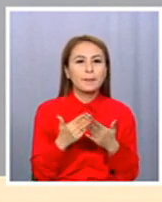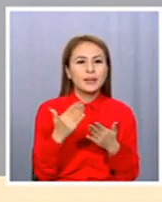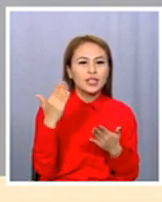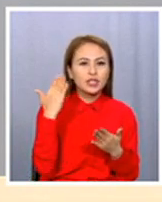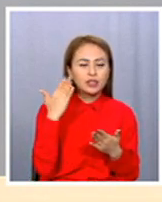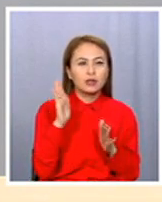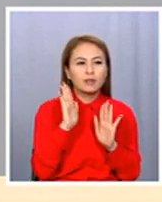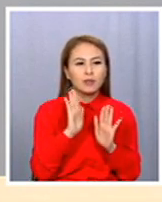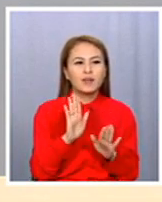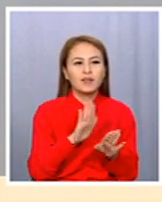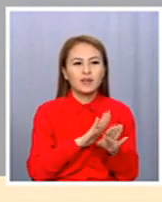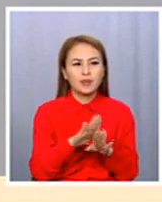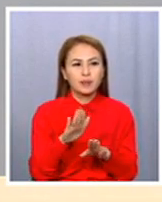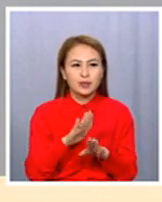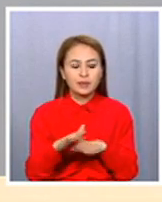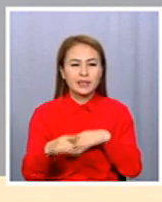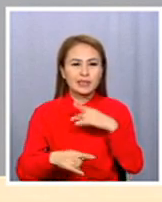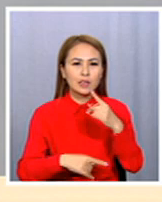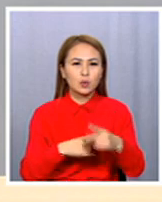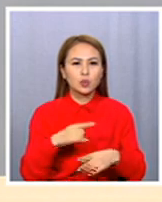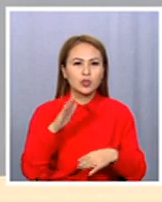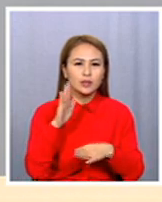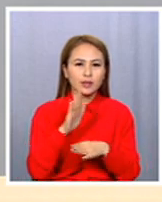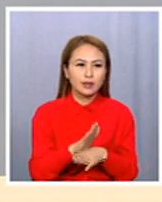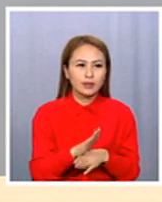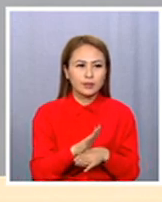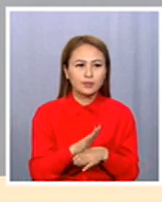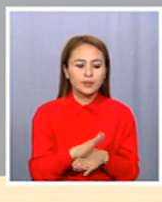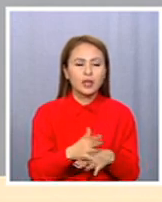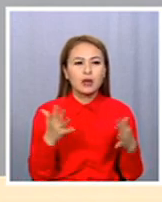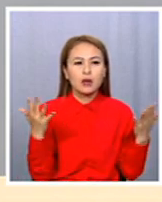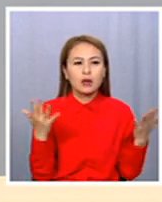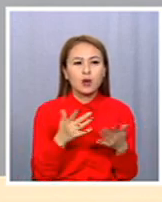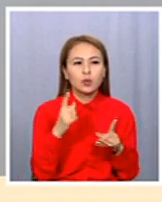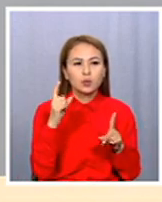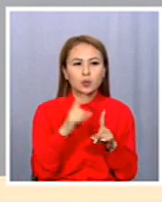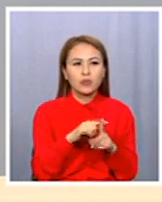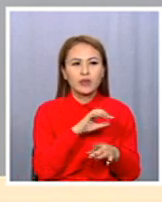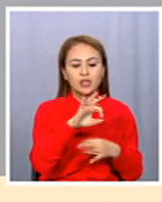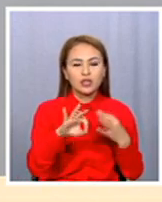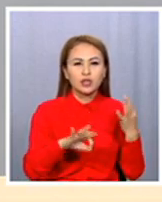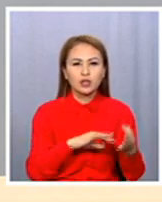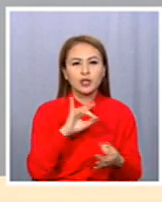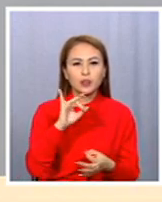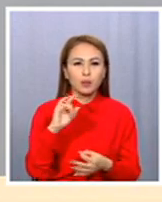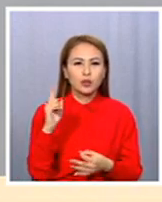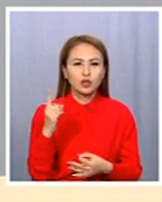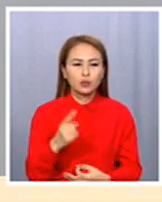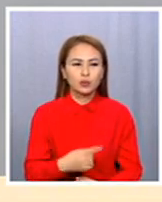давайте выполним следующее задание. Какое слово лишнее и почему?